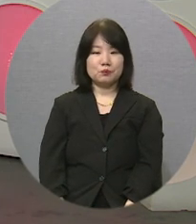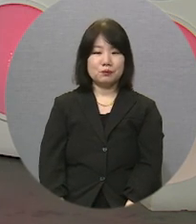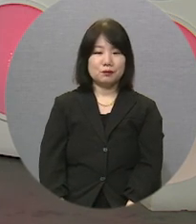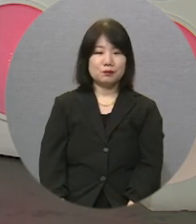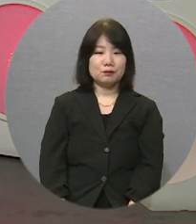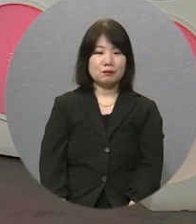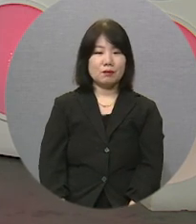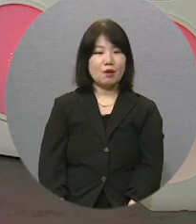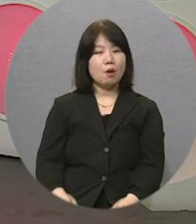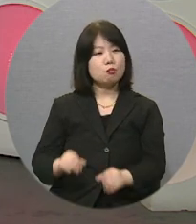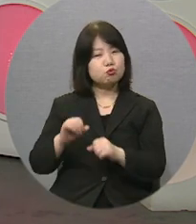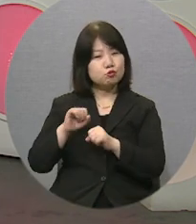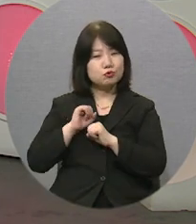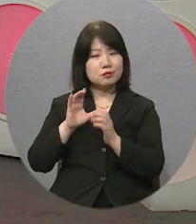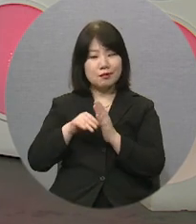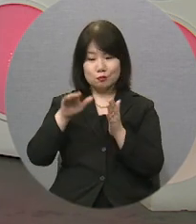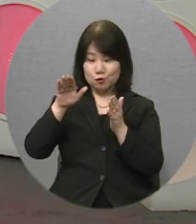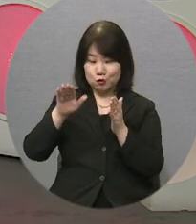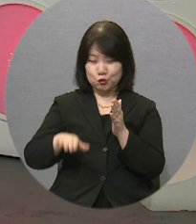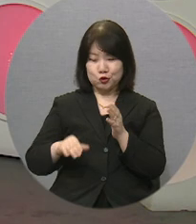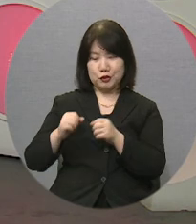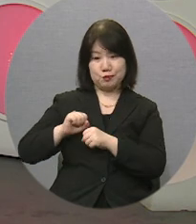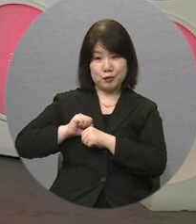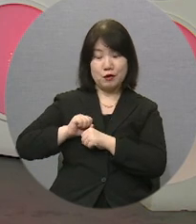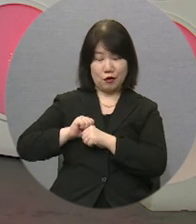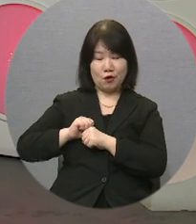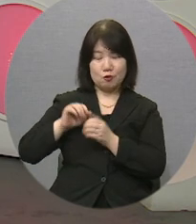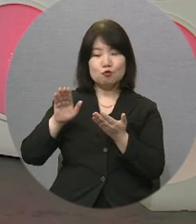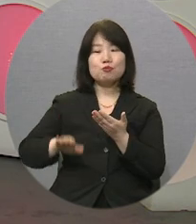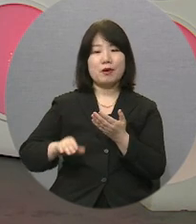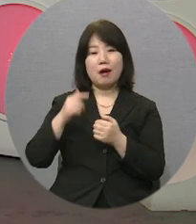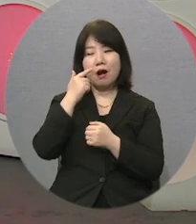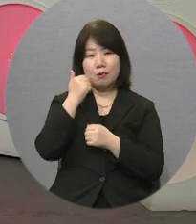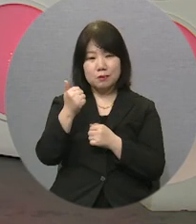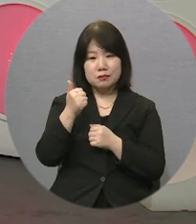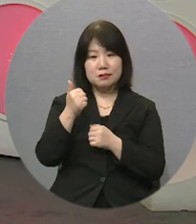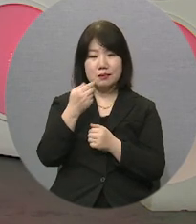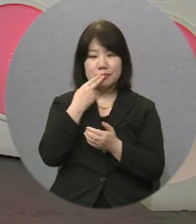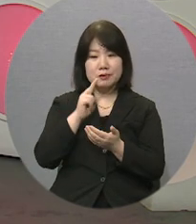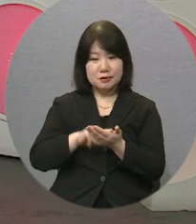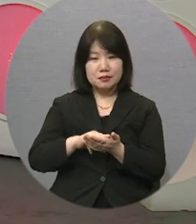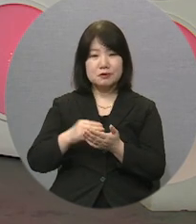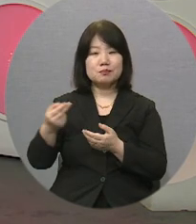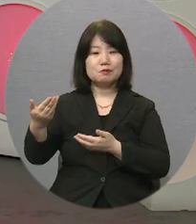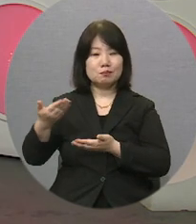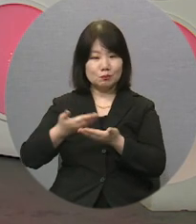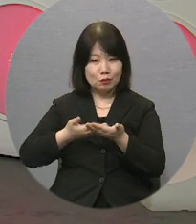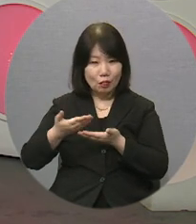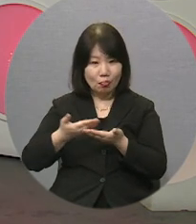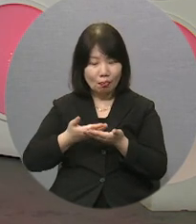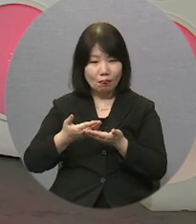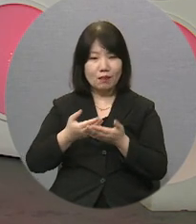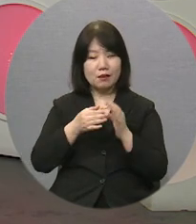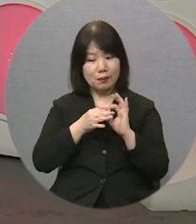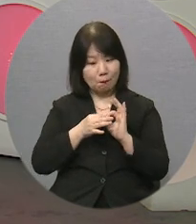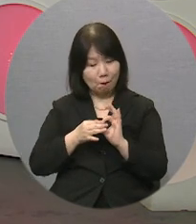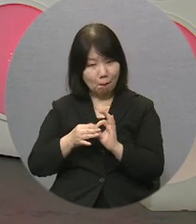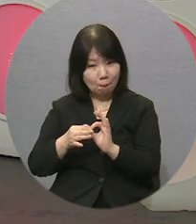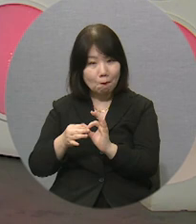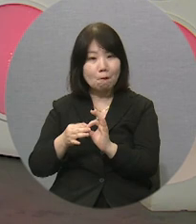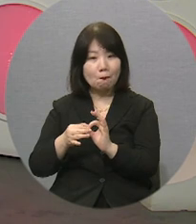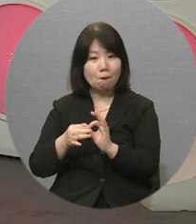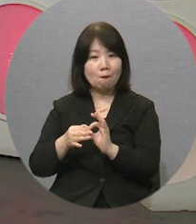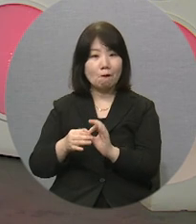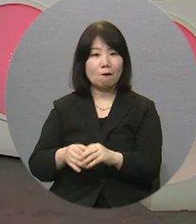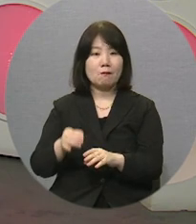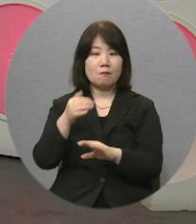그러게. 군 시절의 후임병의 아버지인데 이제 편지로 소통을 하다가 이제 연을 이어갔는데